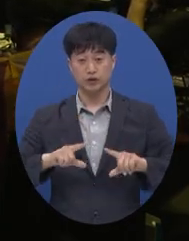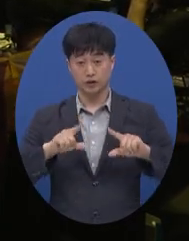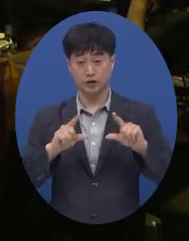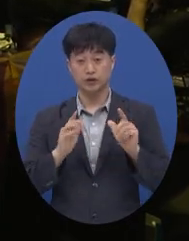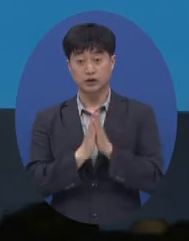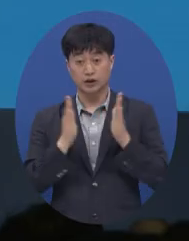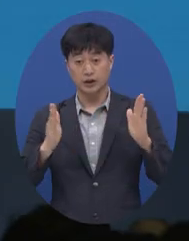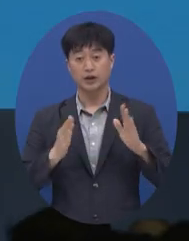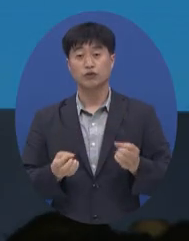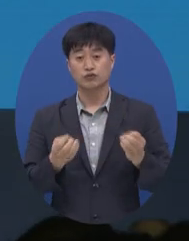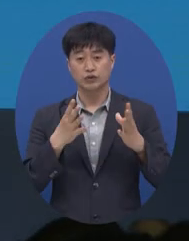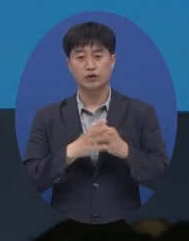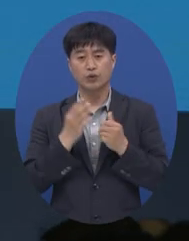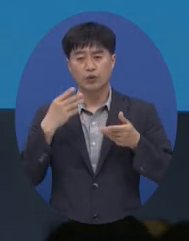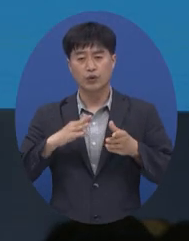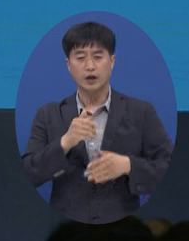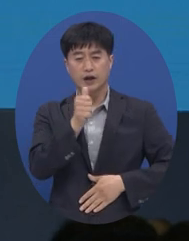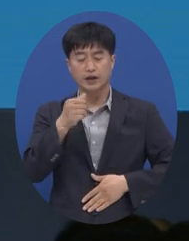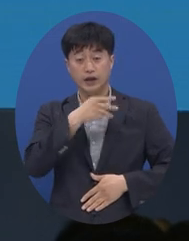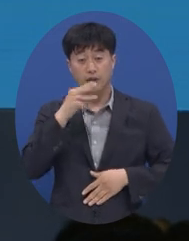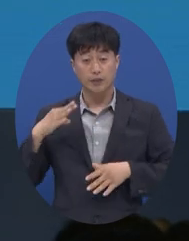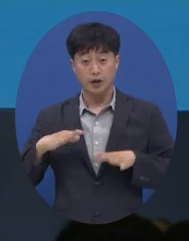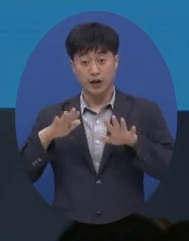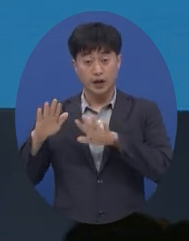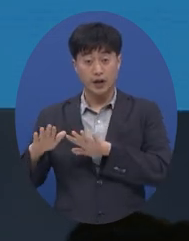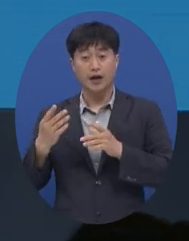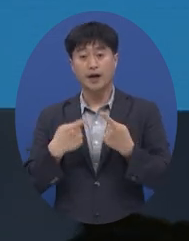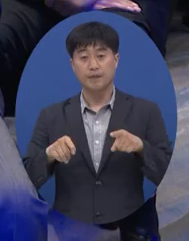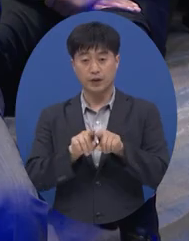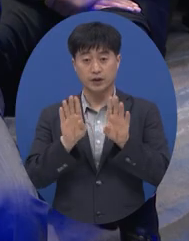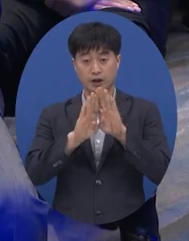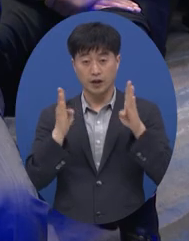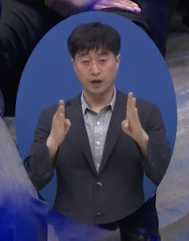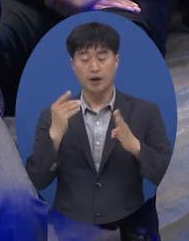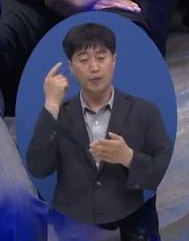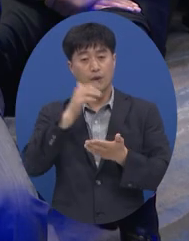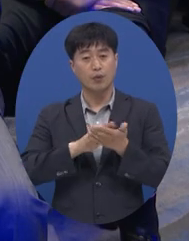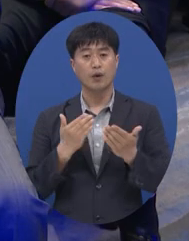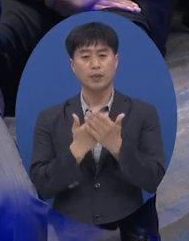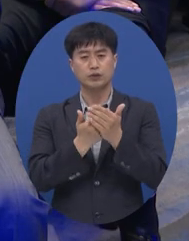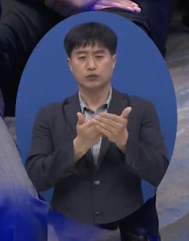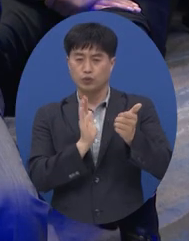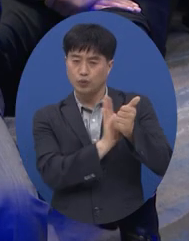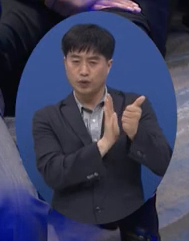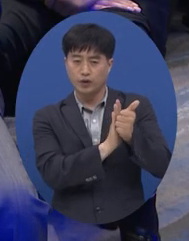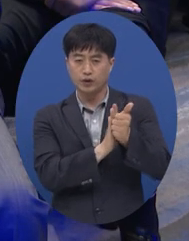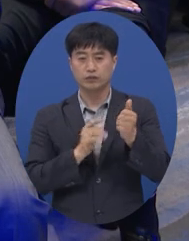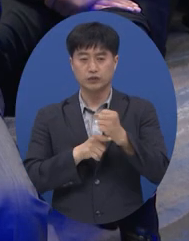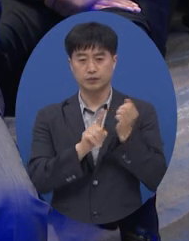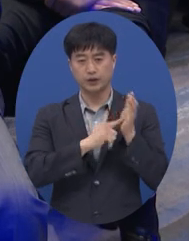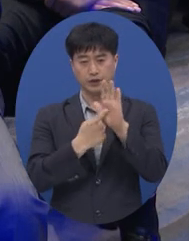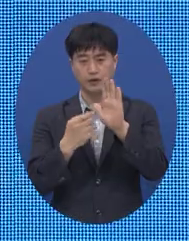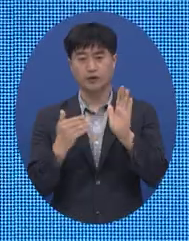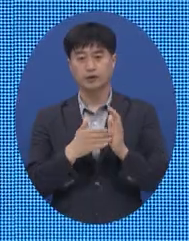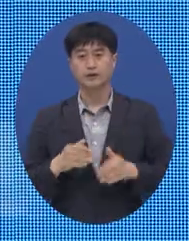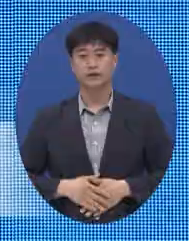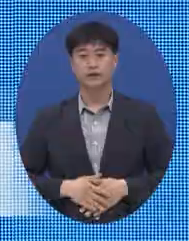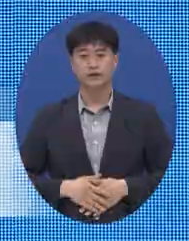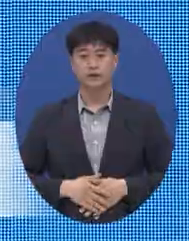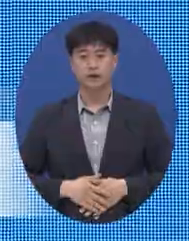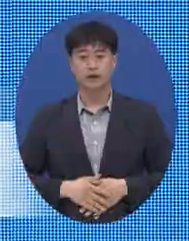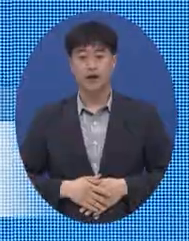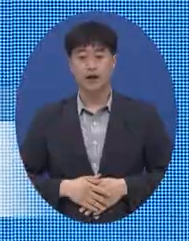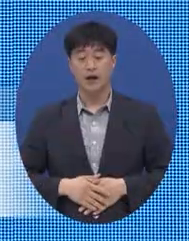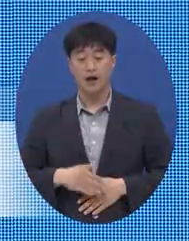행사에서 경기도는 아시아 태평양이 함께 열어가는 평화와 번영을 든든하게 뒷받침하겠다는 뜻을 밝혔습니다.